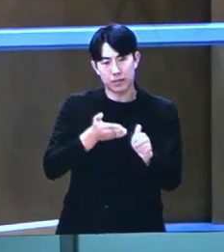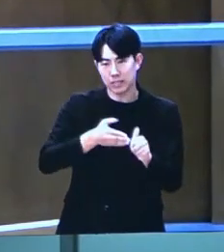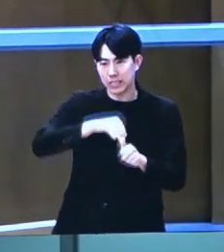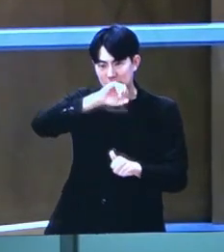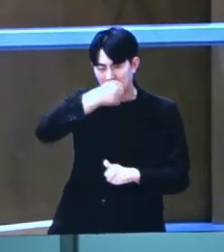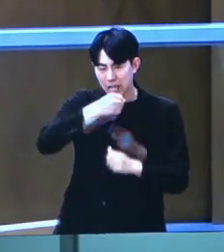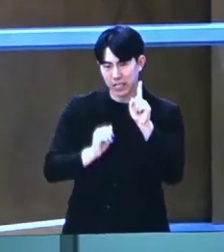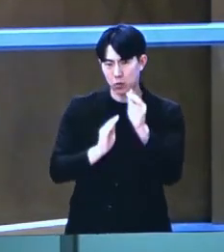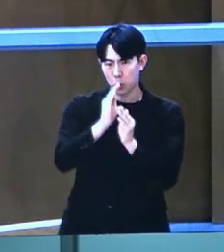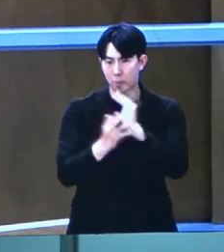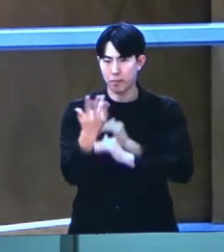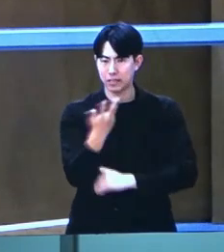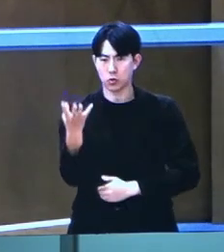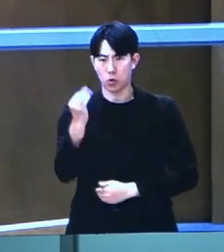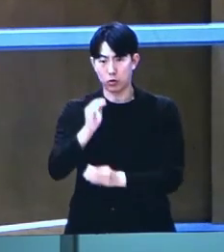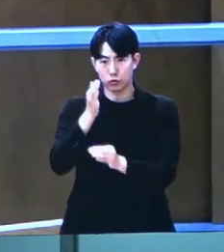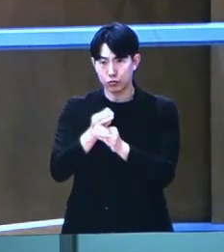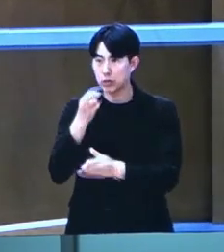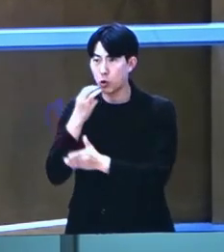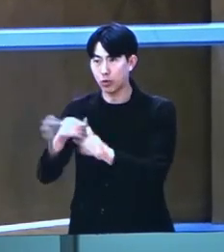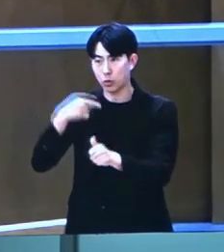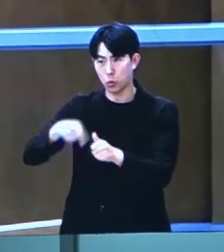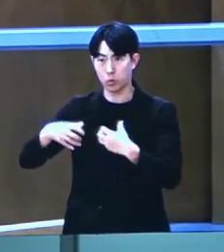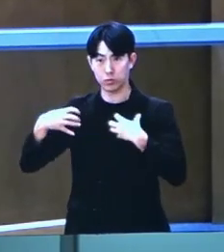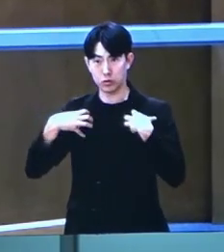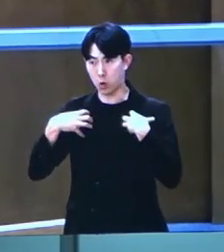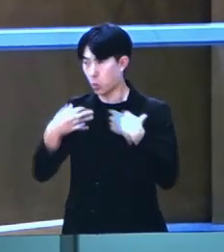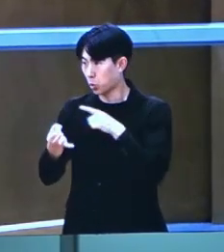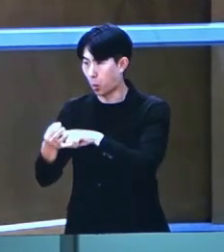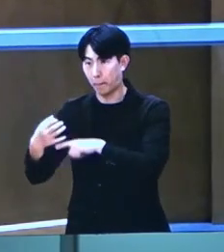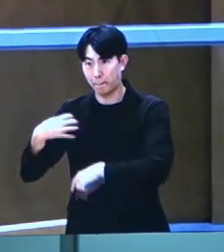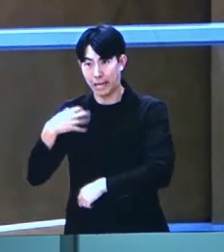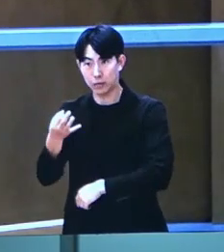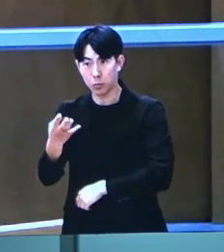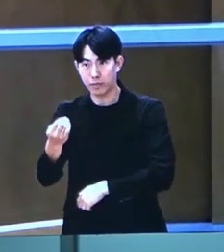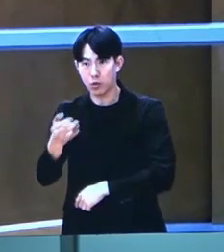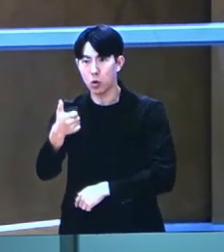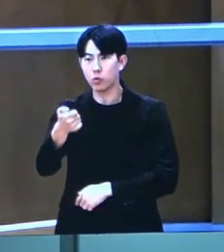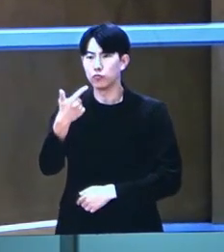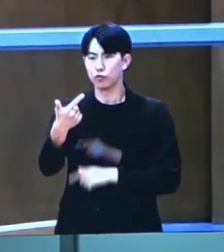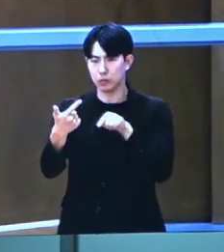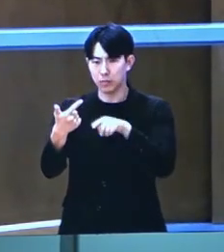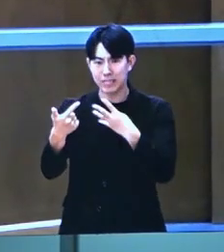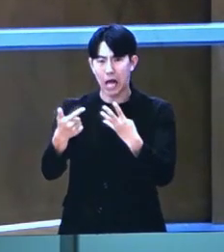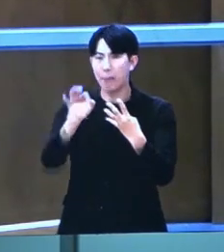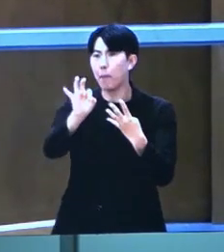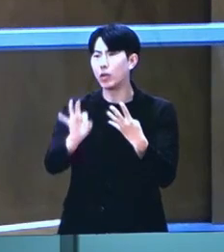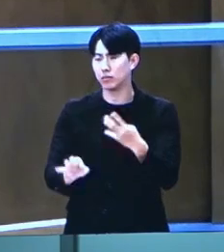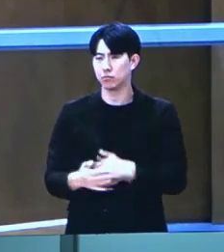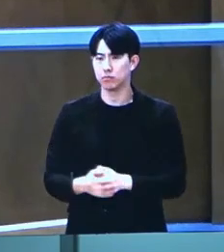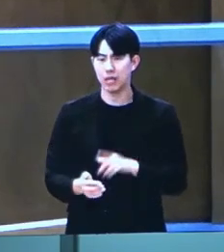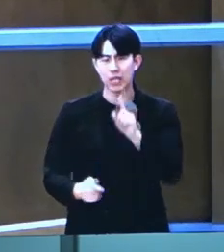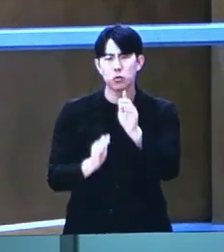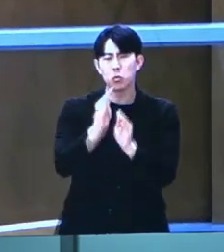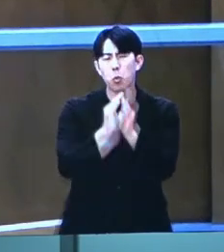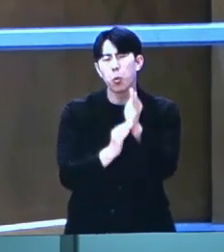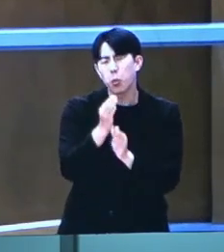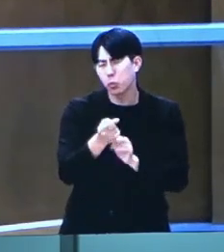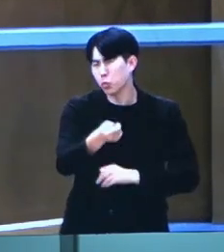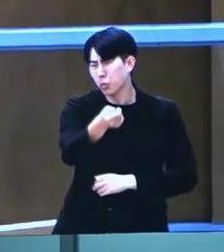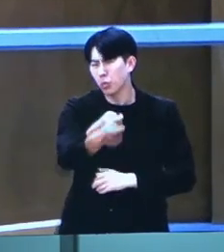8천억 원 중 경기도 교육청이 분담하는 예산은 56.4%, 약 1조 원밖에 되지 않는다는